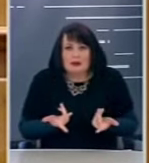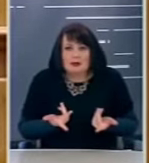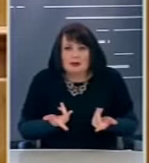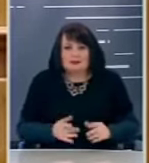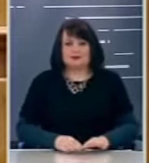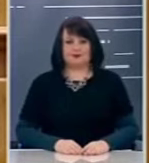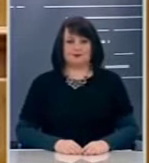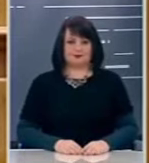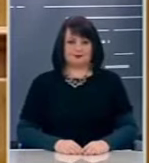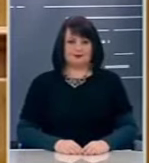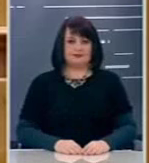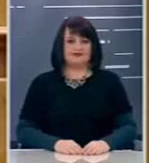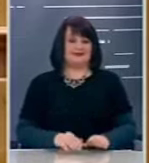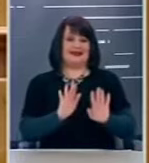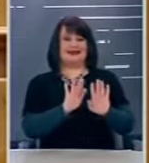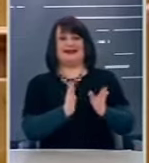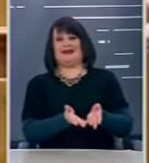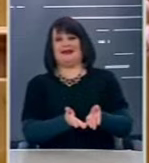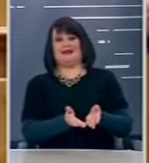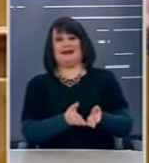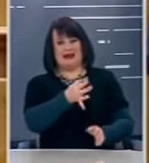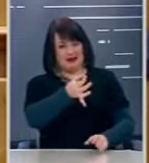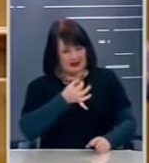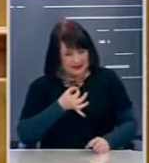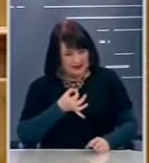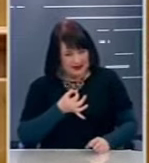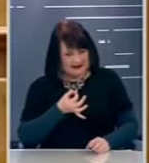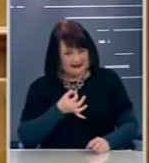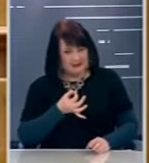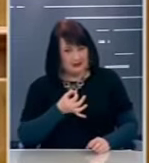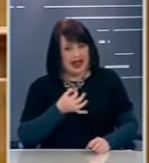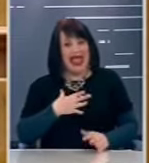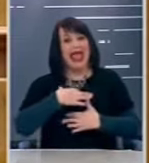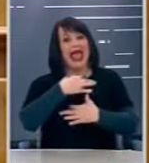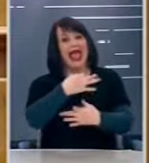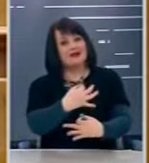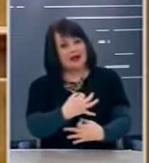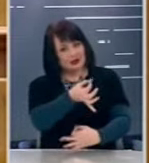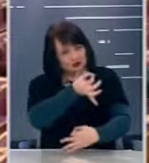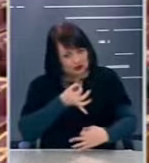Χθες λοιπόν, εντάξει, αν έχετε να πείτε κάτι στο όνομά του θα σας ακούσω.